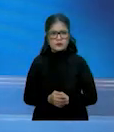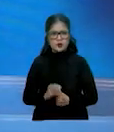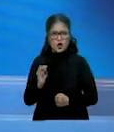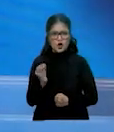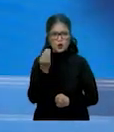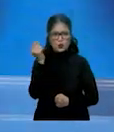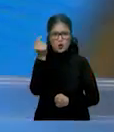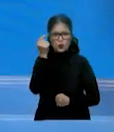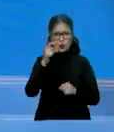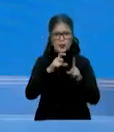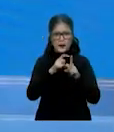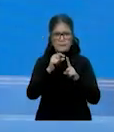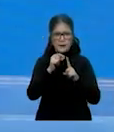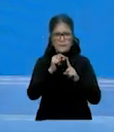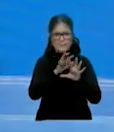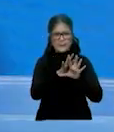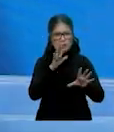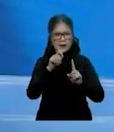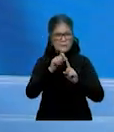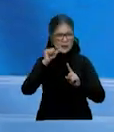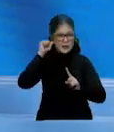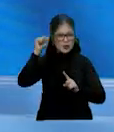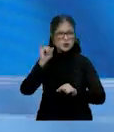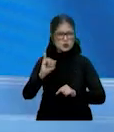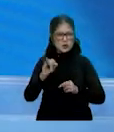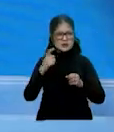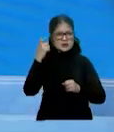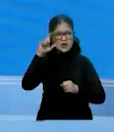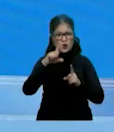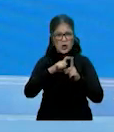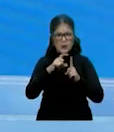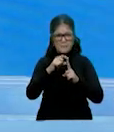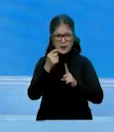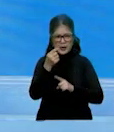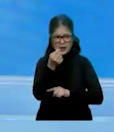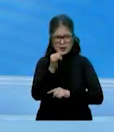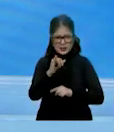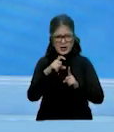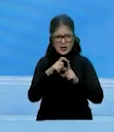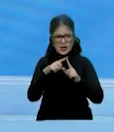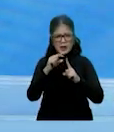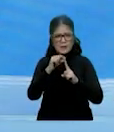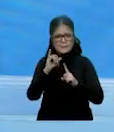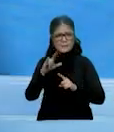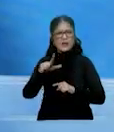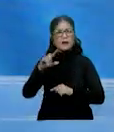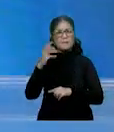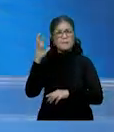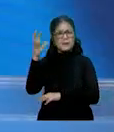Ketua Umum DPP Partai Perindo yang juga caleg DPR RI Dapil Banten 3, Hari Tanu Sudibyo, memberikan